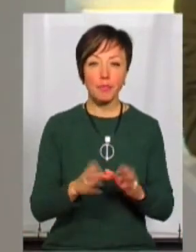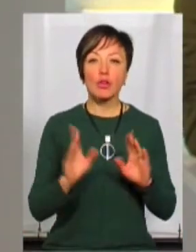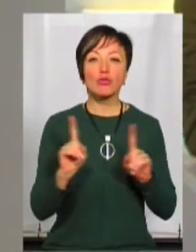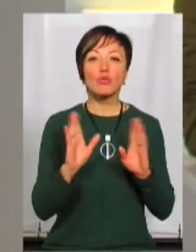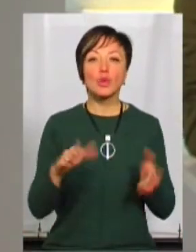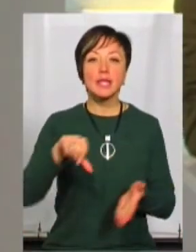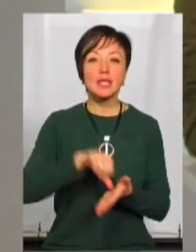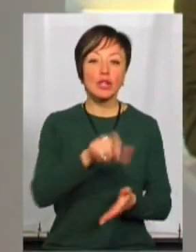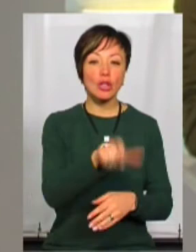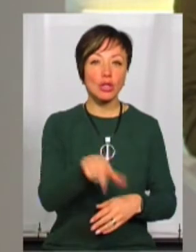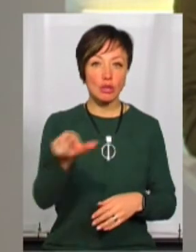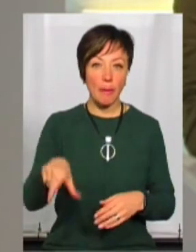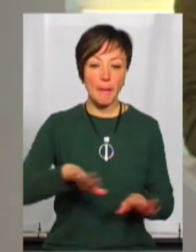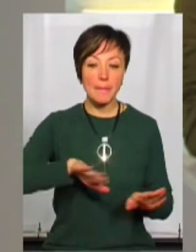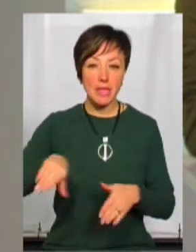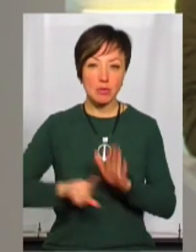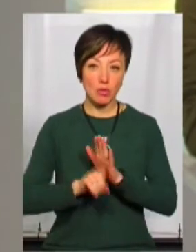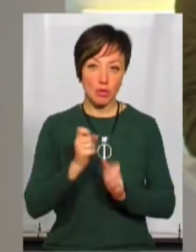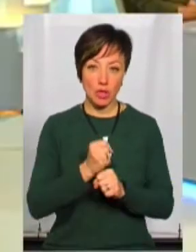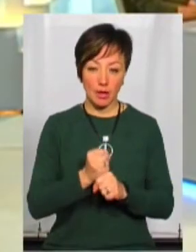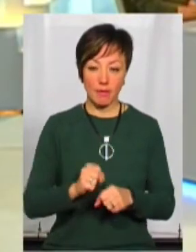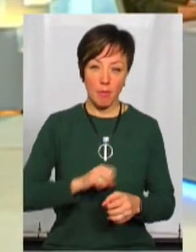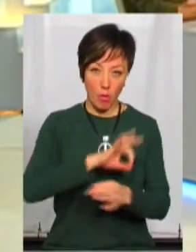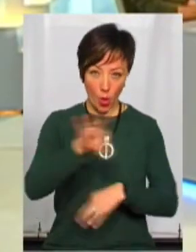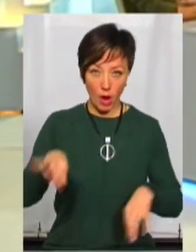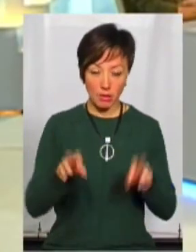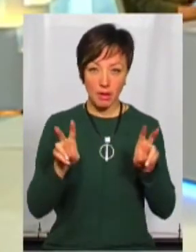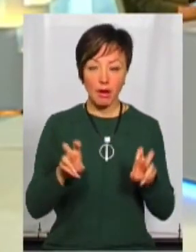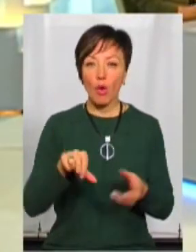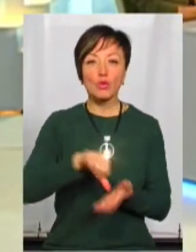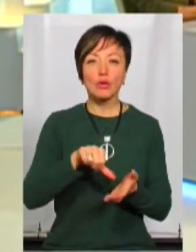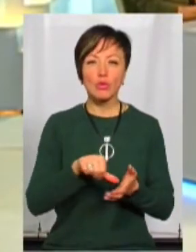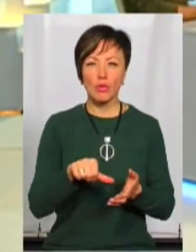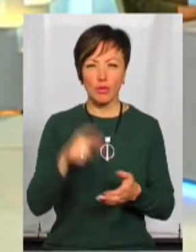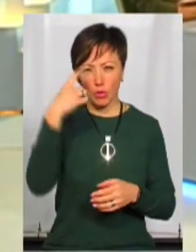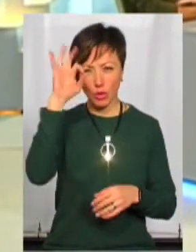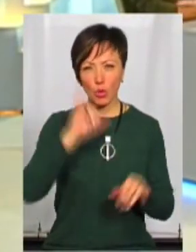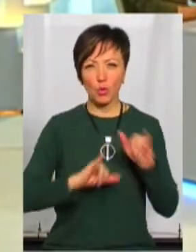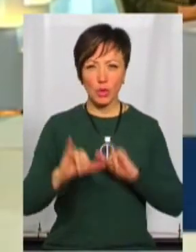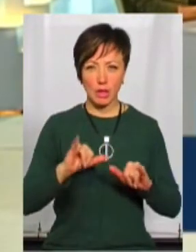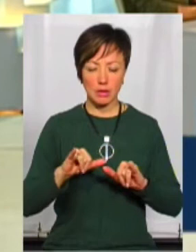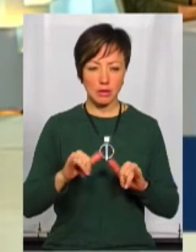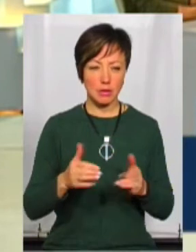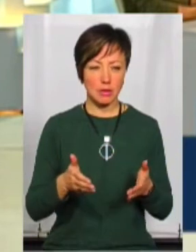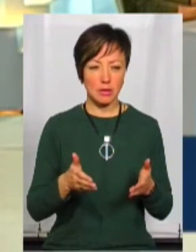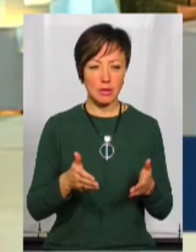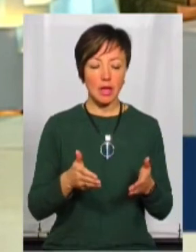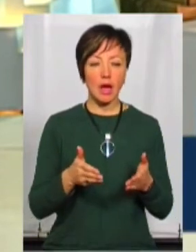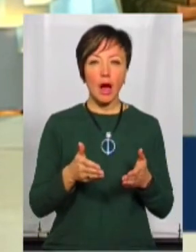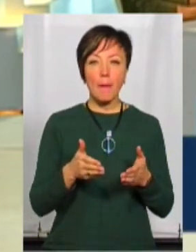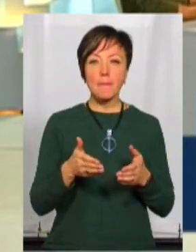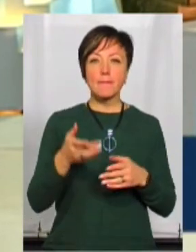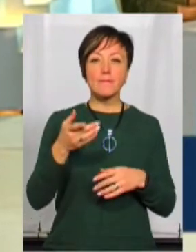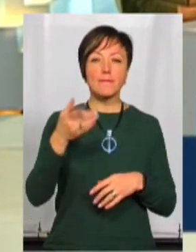дільничними? От після того, як запрацює повністю цей проєкт. От дільничні, вони кудись підуть, чи вони переформатуються? Поліцейський